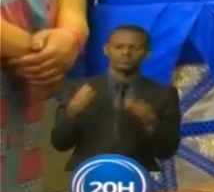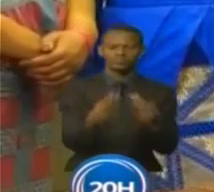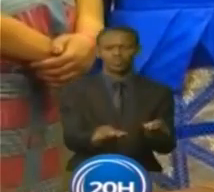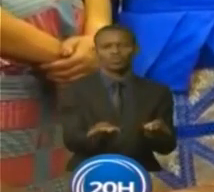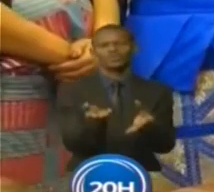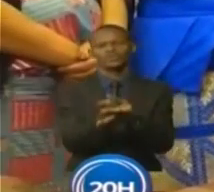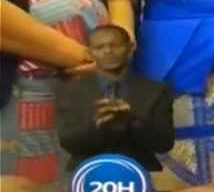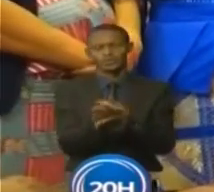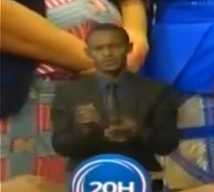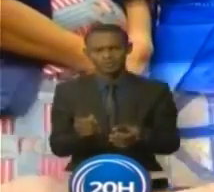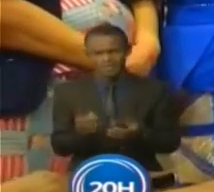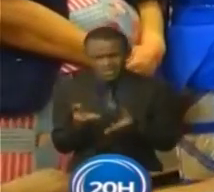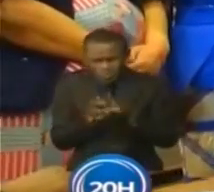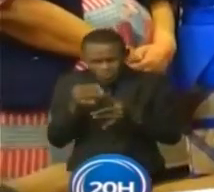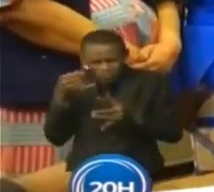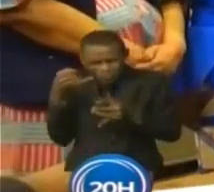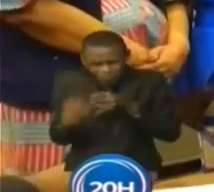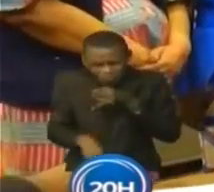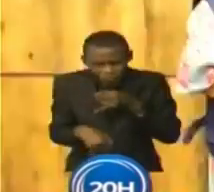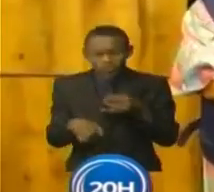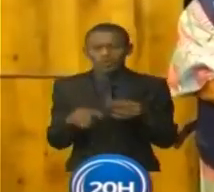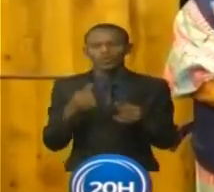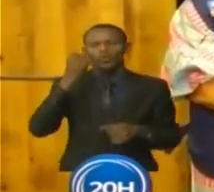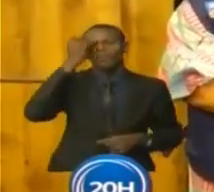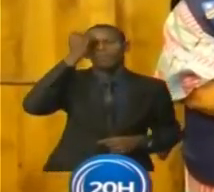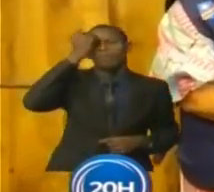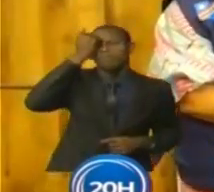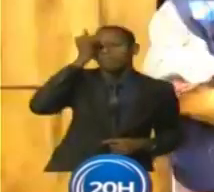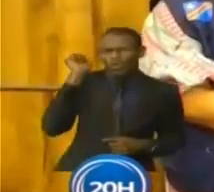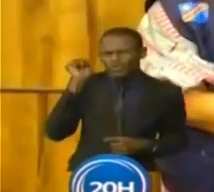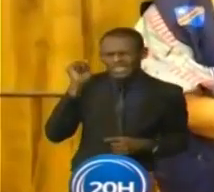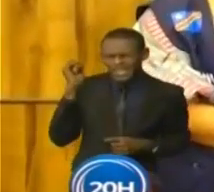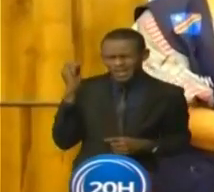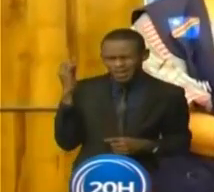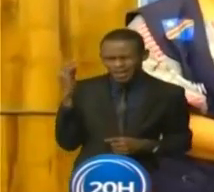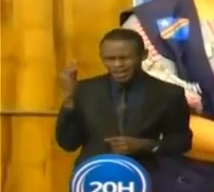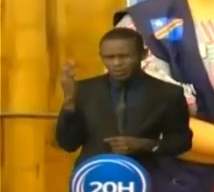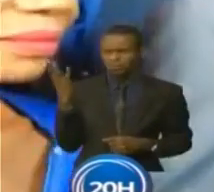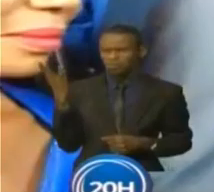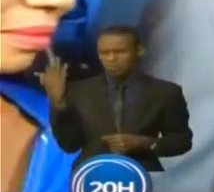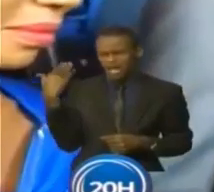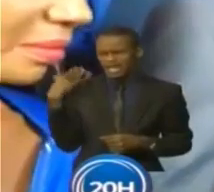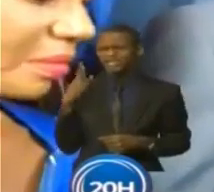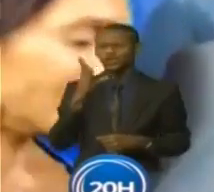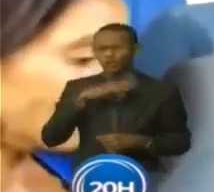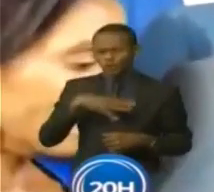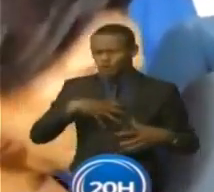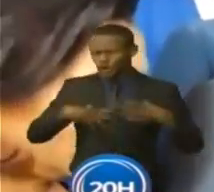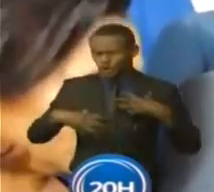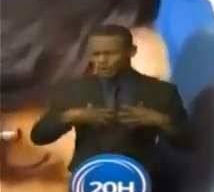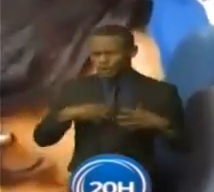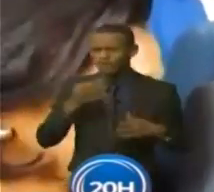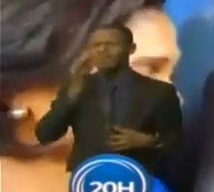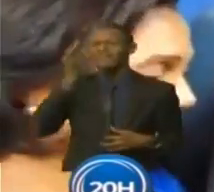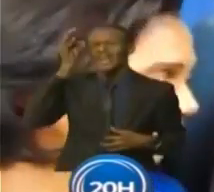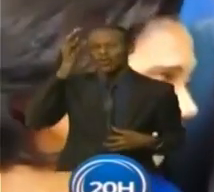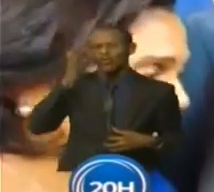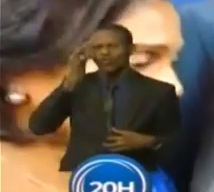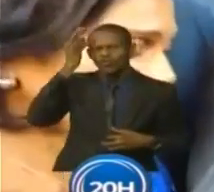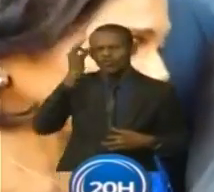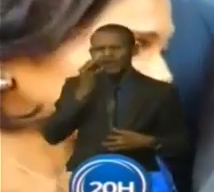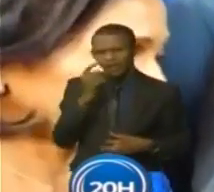CENI est celui de l'opposant Martin Fayulu, l'homme de la transparence du processus. J'ai dit au président de la